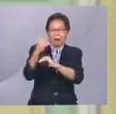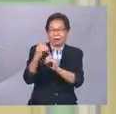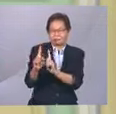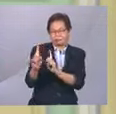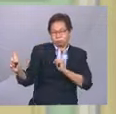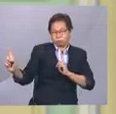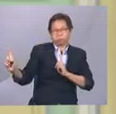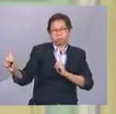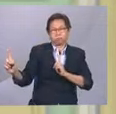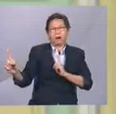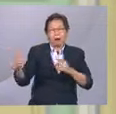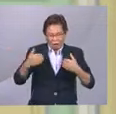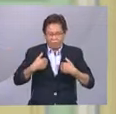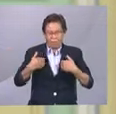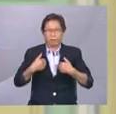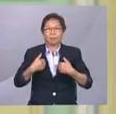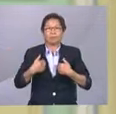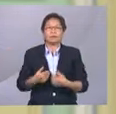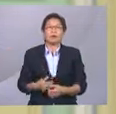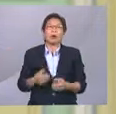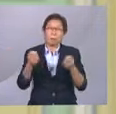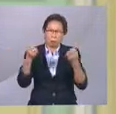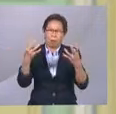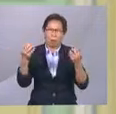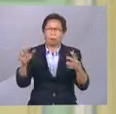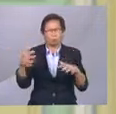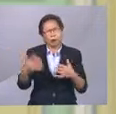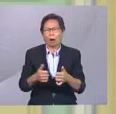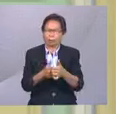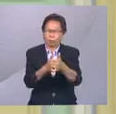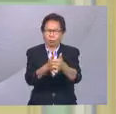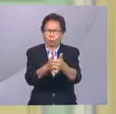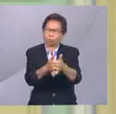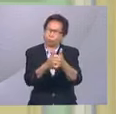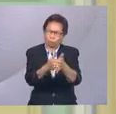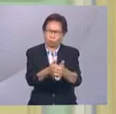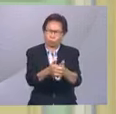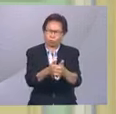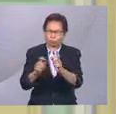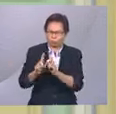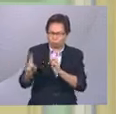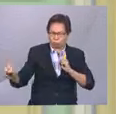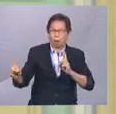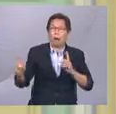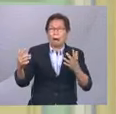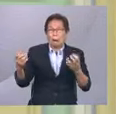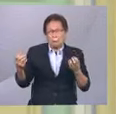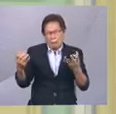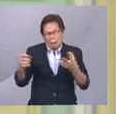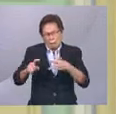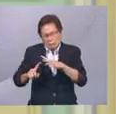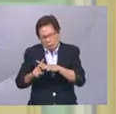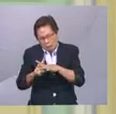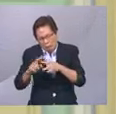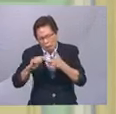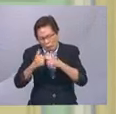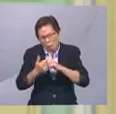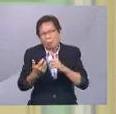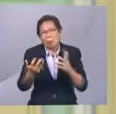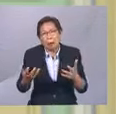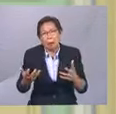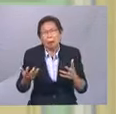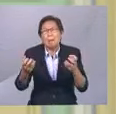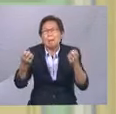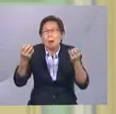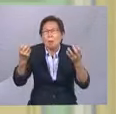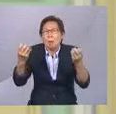kita dada isop itu sebut dan ramai yang ada mengikut coba yang banyak isu sekali yang keluar ya